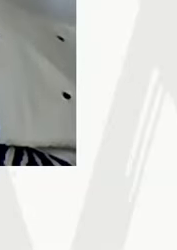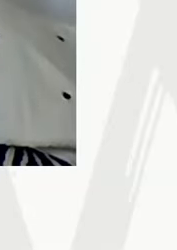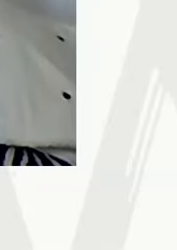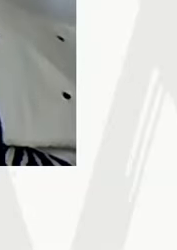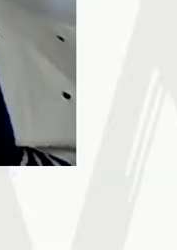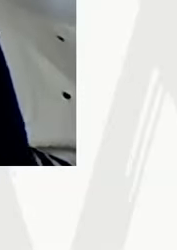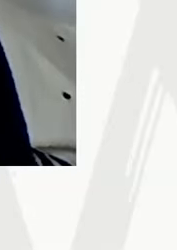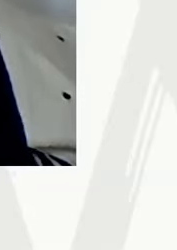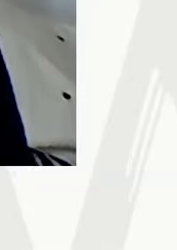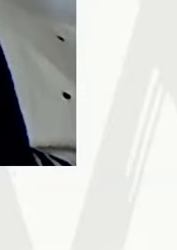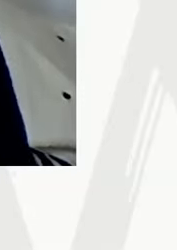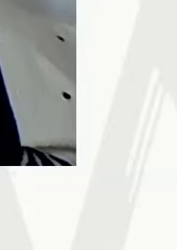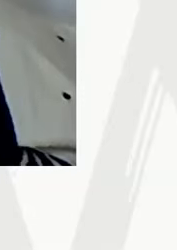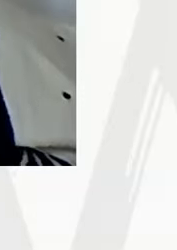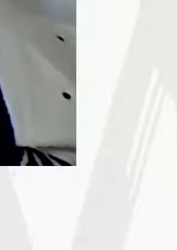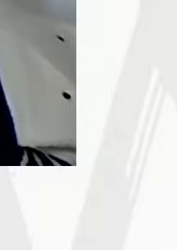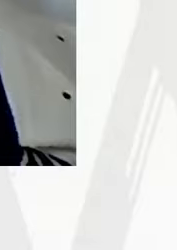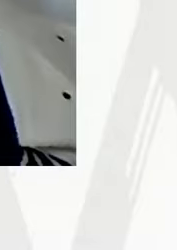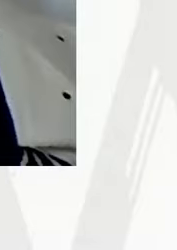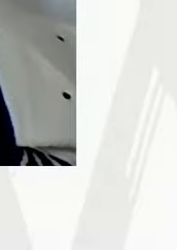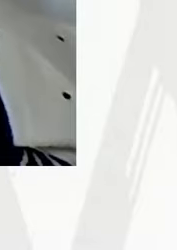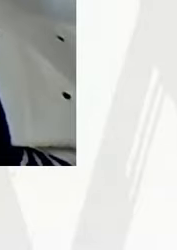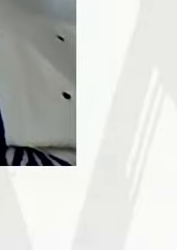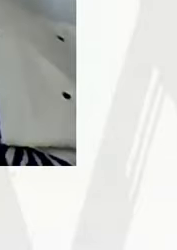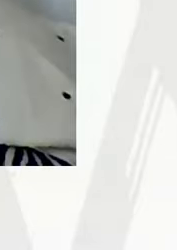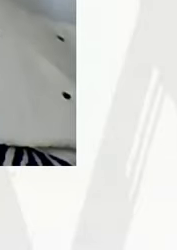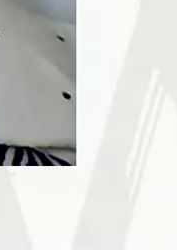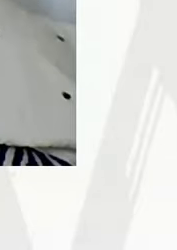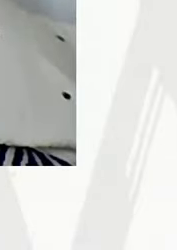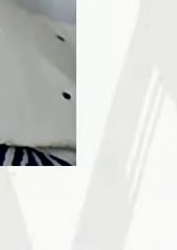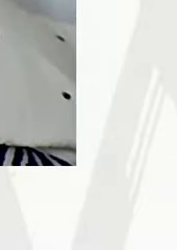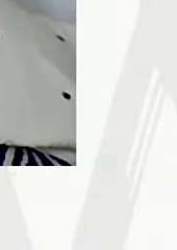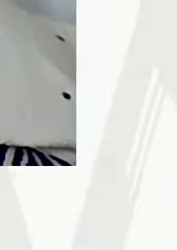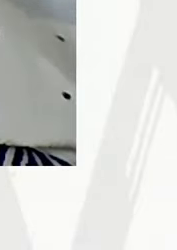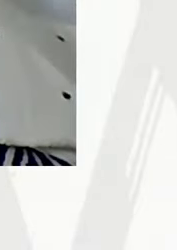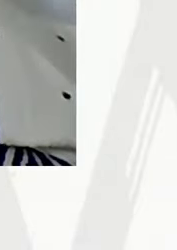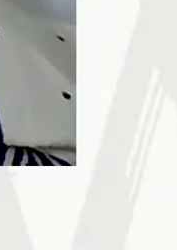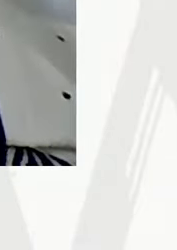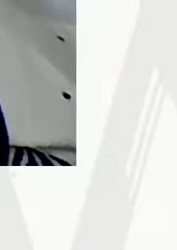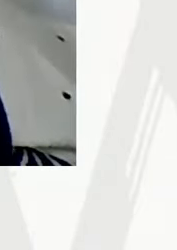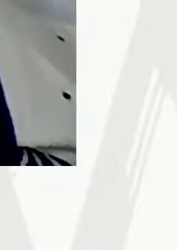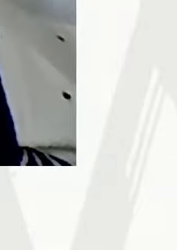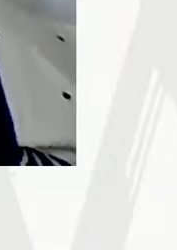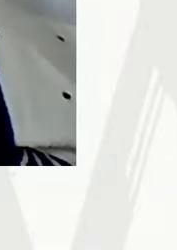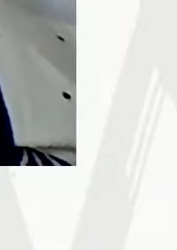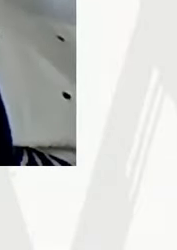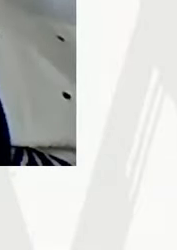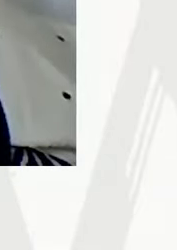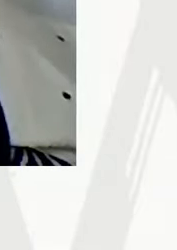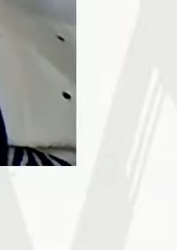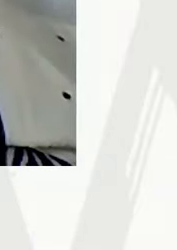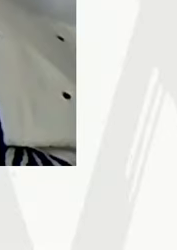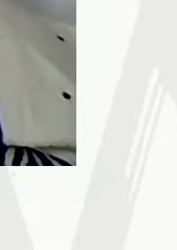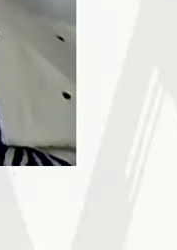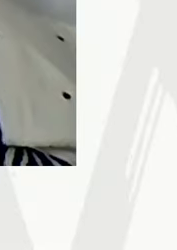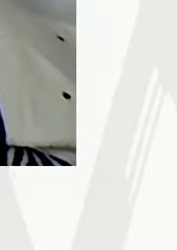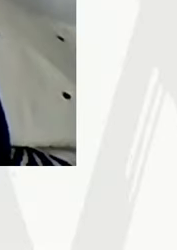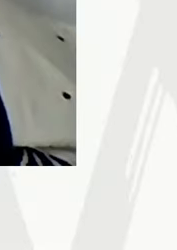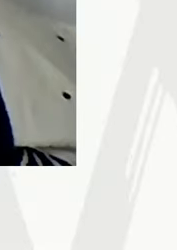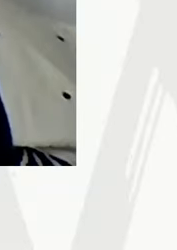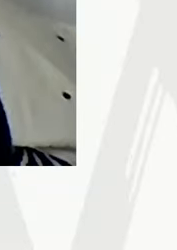fins de l'ordre d'une loi religieuse ou bien d'un destin, quel qu'il soit, ne